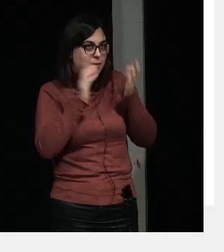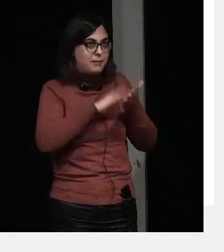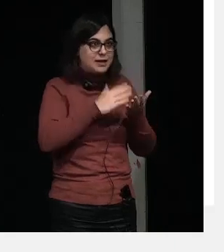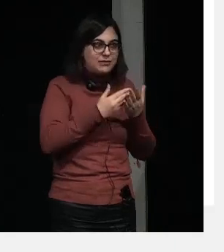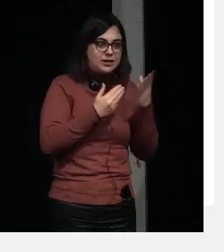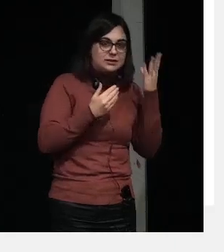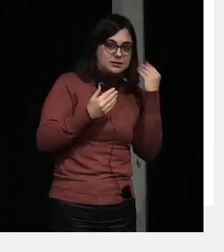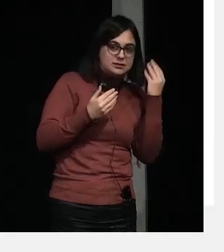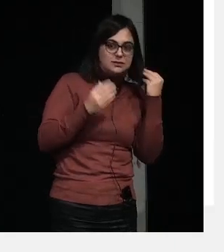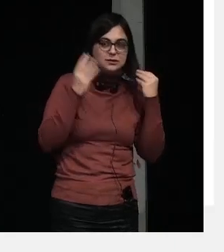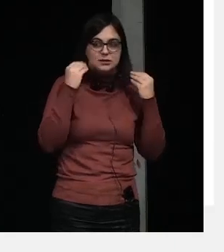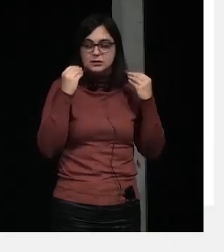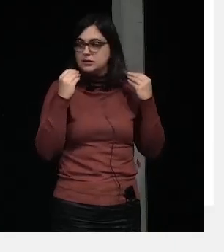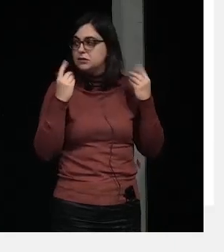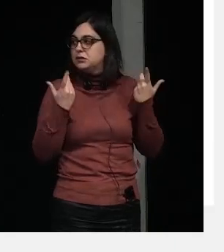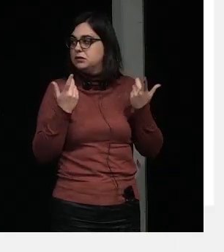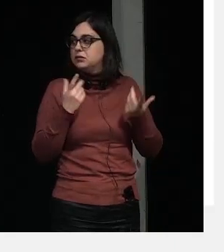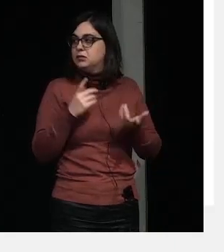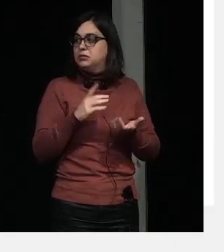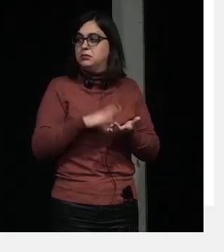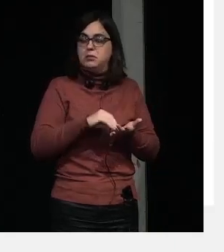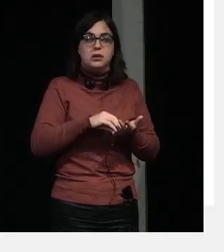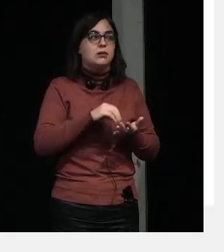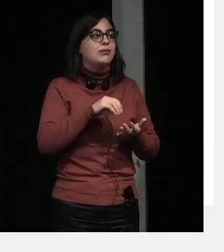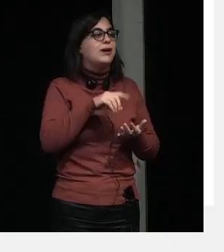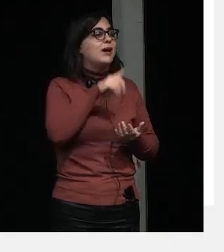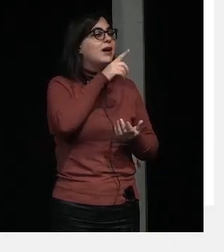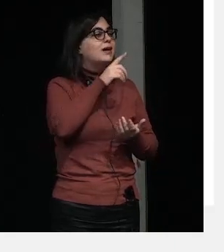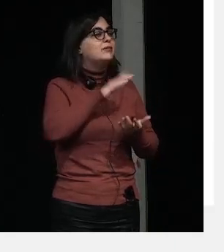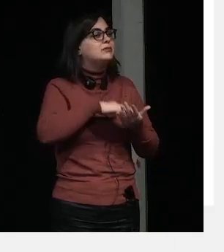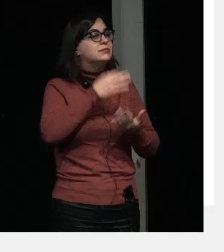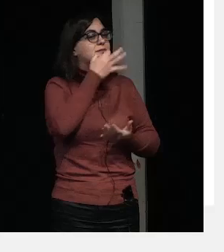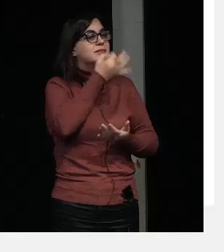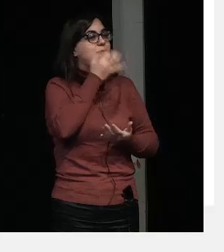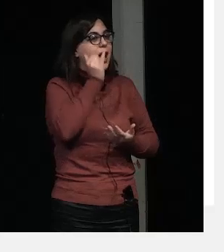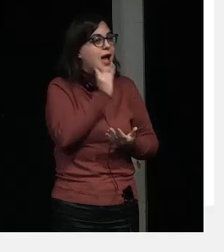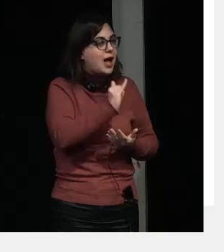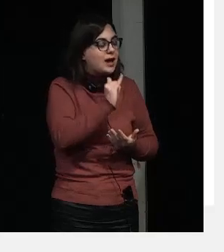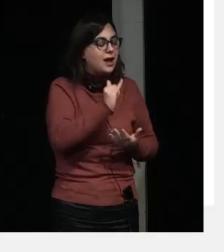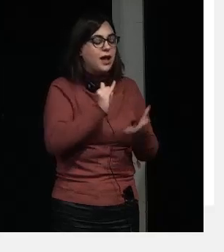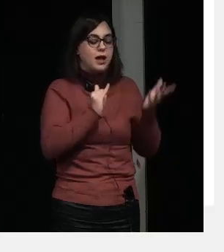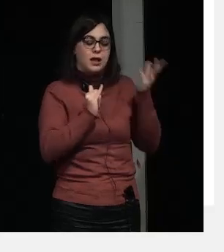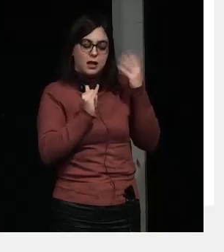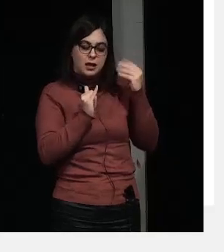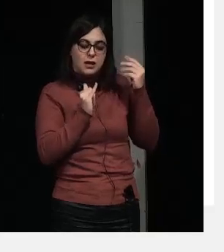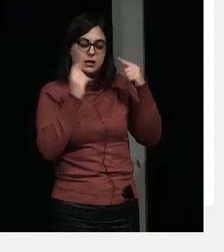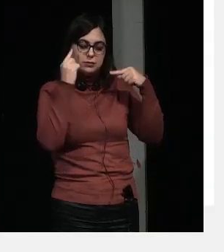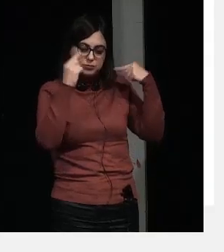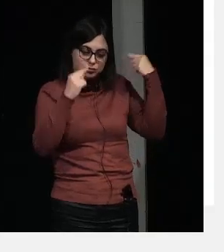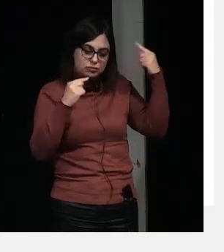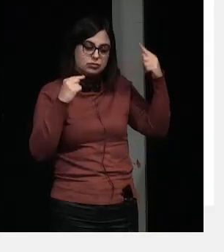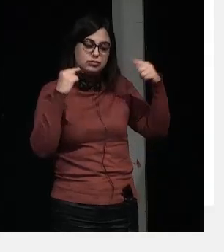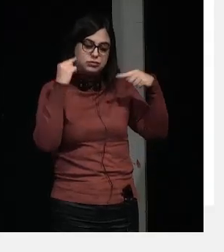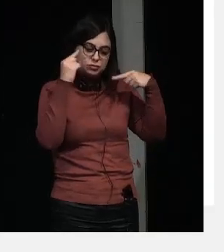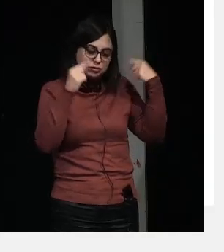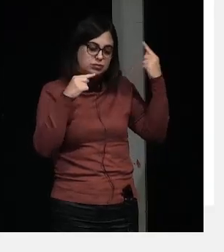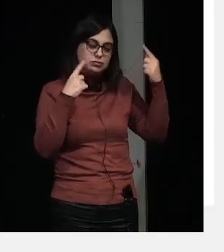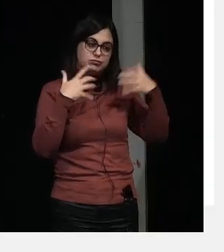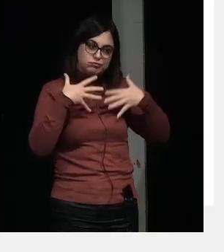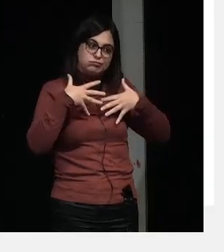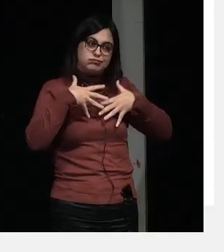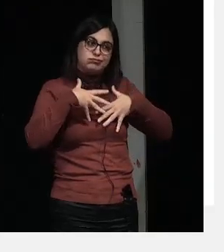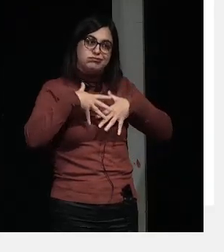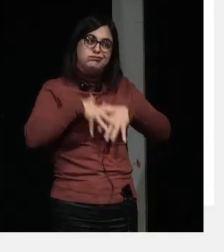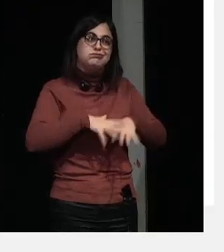κυρία μιλάει αργά, οπότε όλες τις πληροφορίες έχω το χρόνο να τις εξεργαστώ, να τις αφουγκραστώ και να τις κάνω δικές μου.